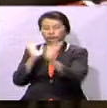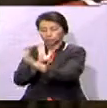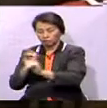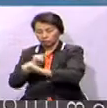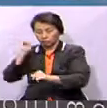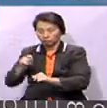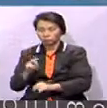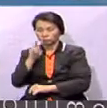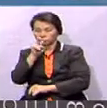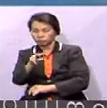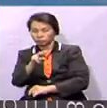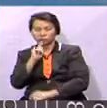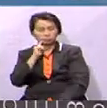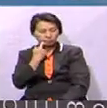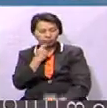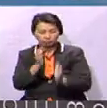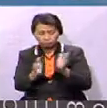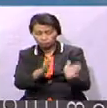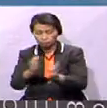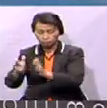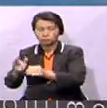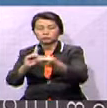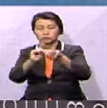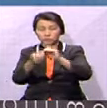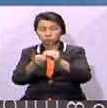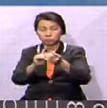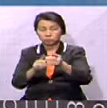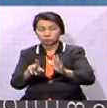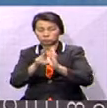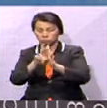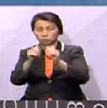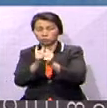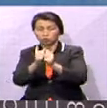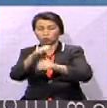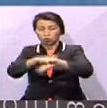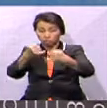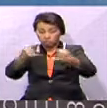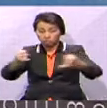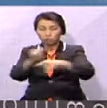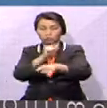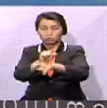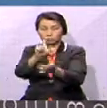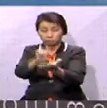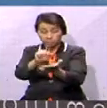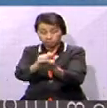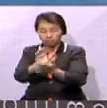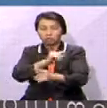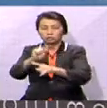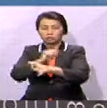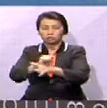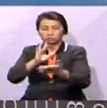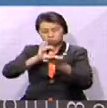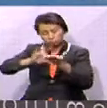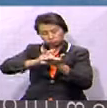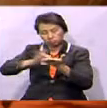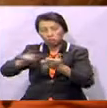Sarawak perlu memandang serius strategi pemasaran digital, reputasi dalam talian dan penggunaan media sosial serta penggunaan telefon